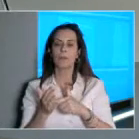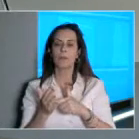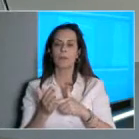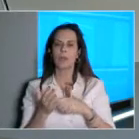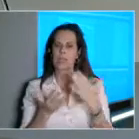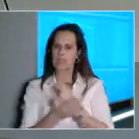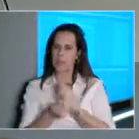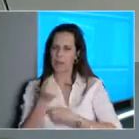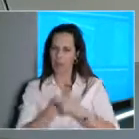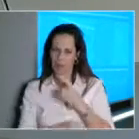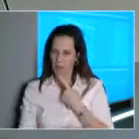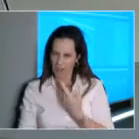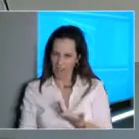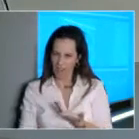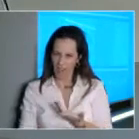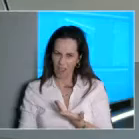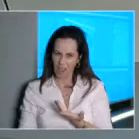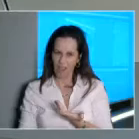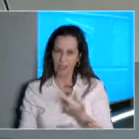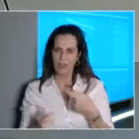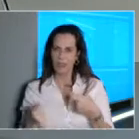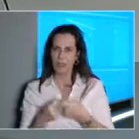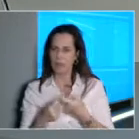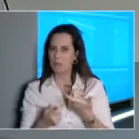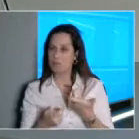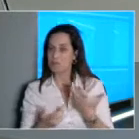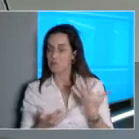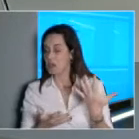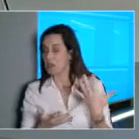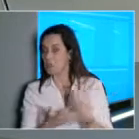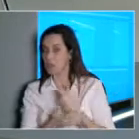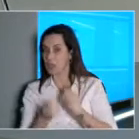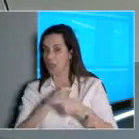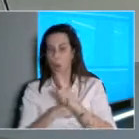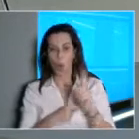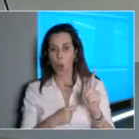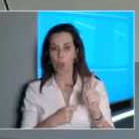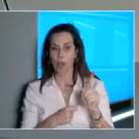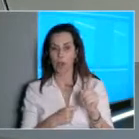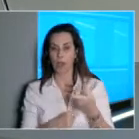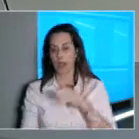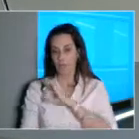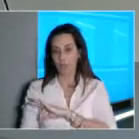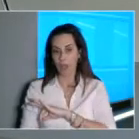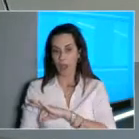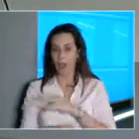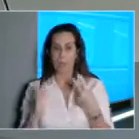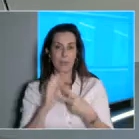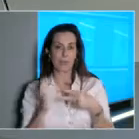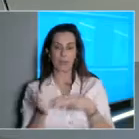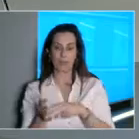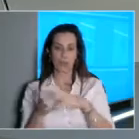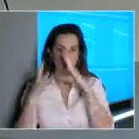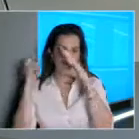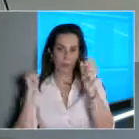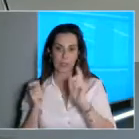כלכליים. מה זה אומר? שיבחנו אותם גם לפי התוצאות הכלכליות של השגרירויות, ולא רק לפי התועלת המדינית